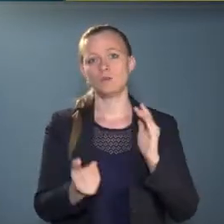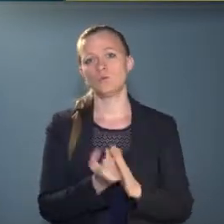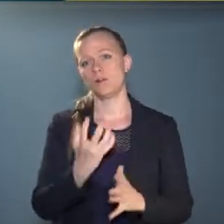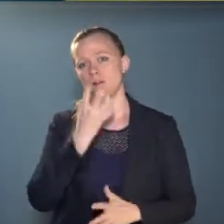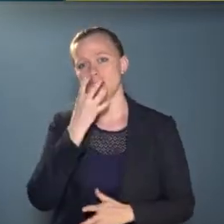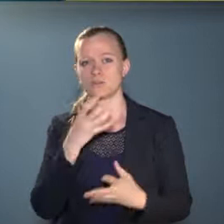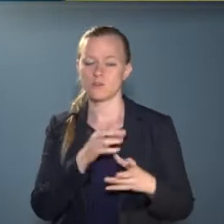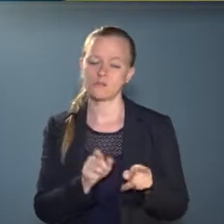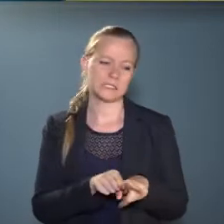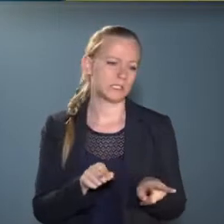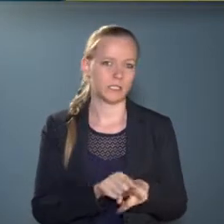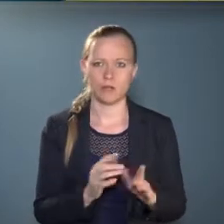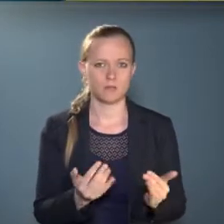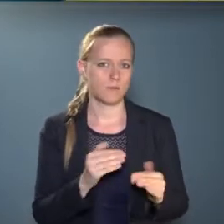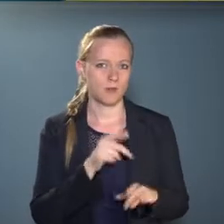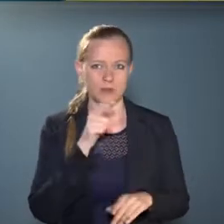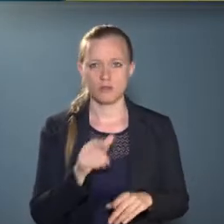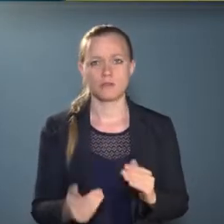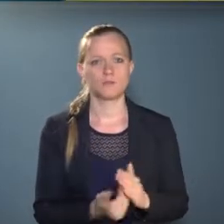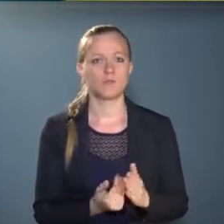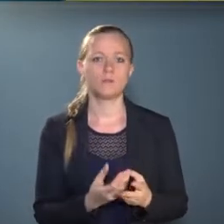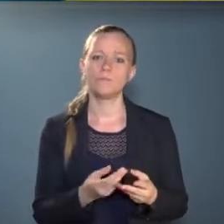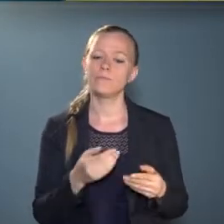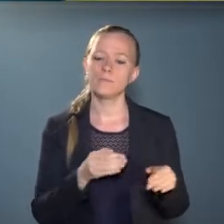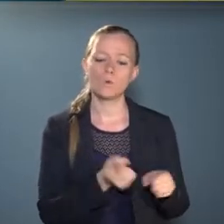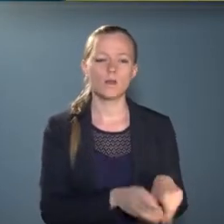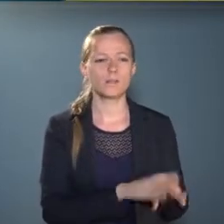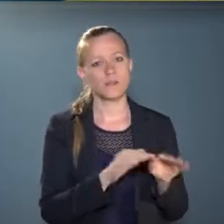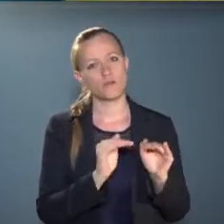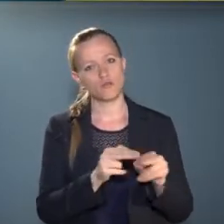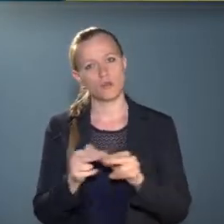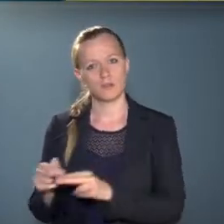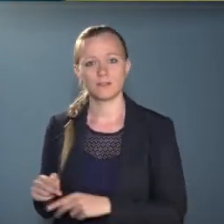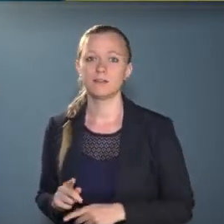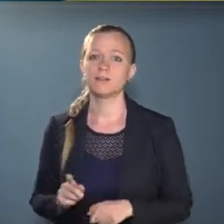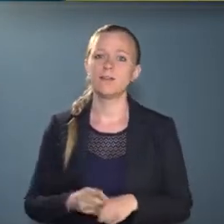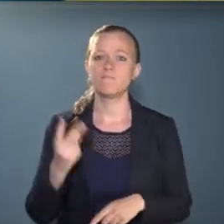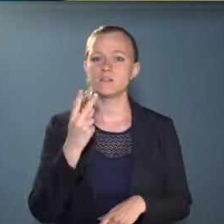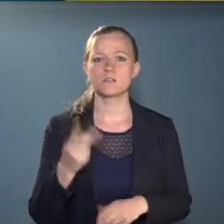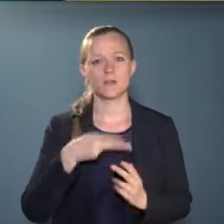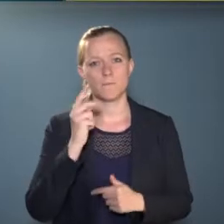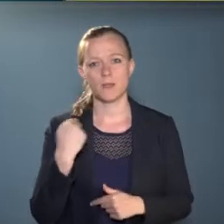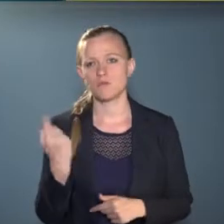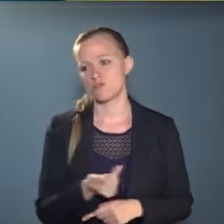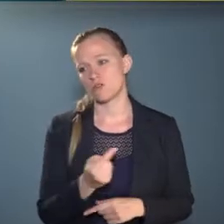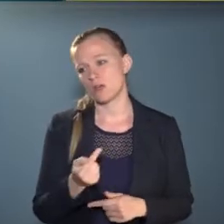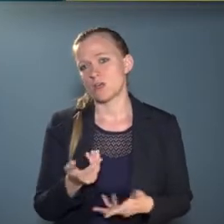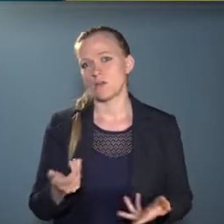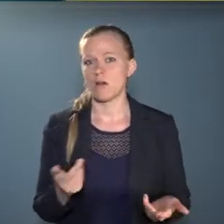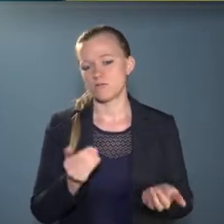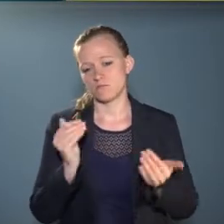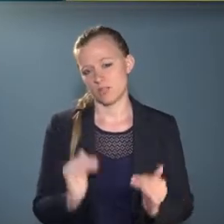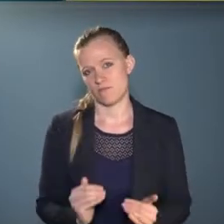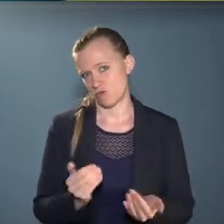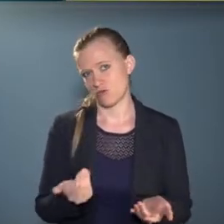de körülbelül ilyen szintű támogatásokkal fogjuk a kollégáinkat megsegíteni. De a vízi képességünk az eleve sajnos alul